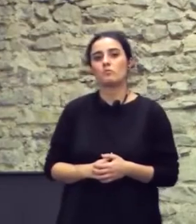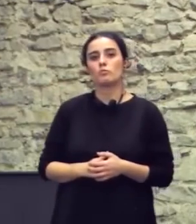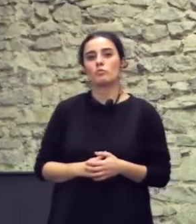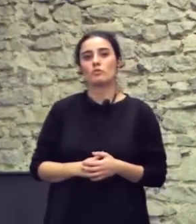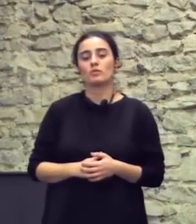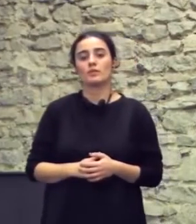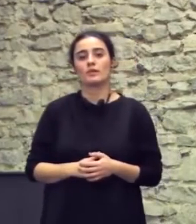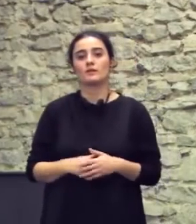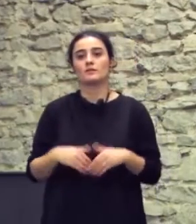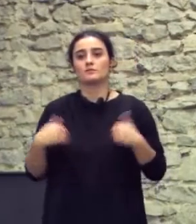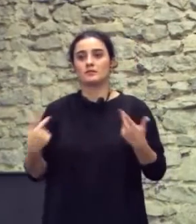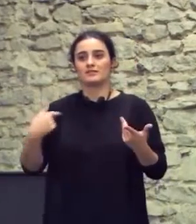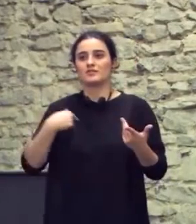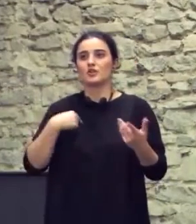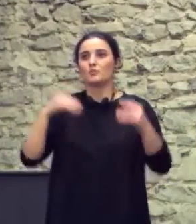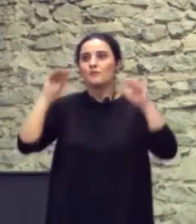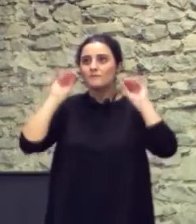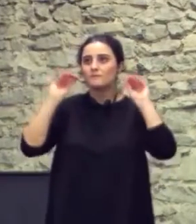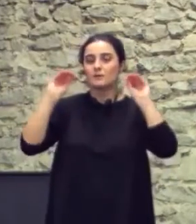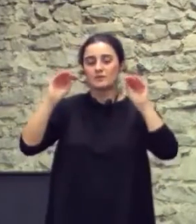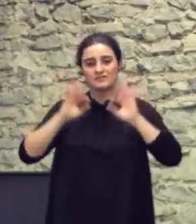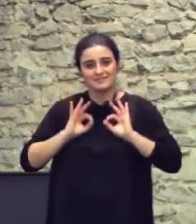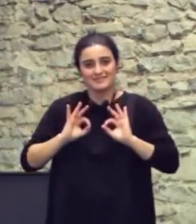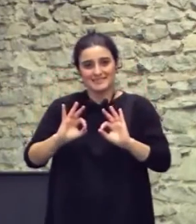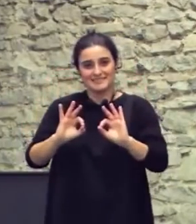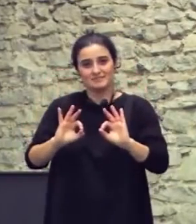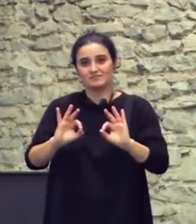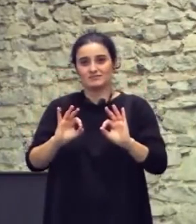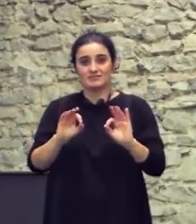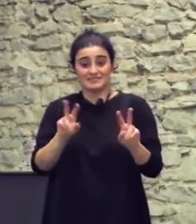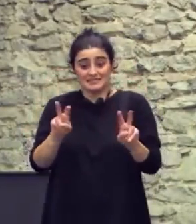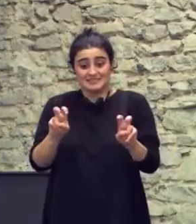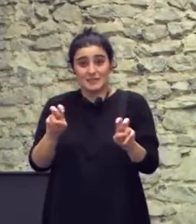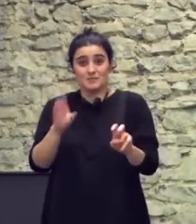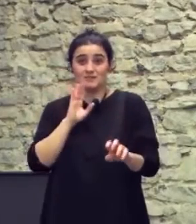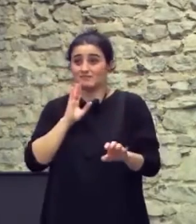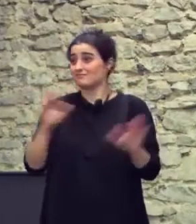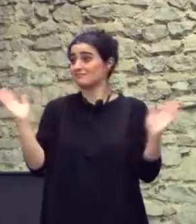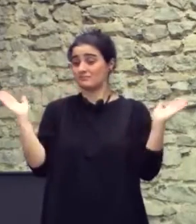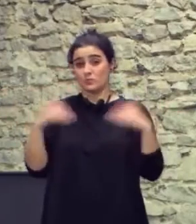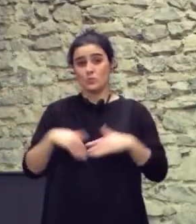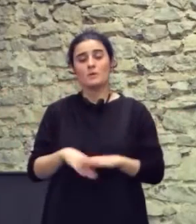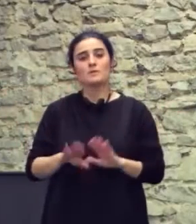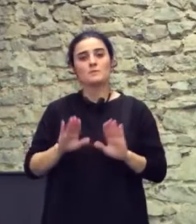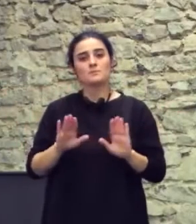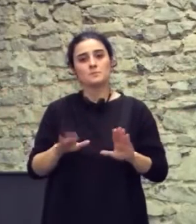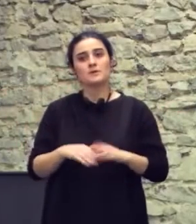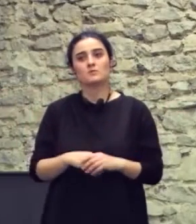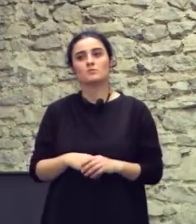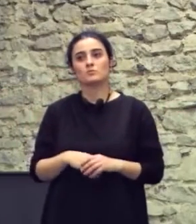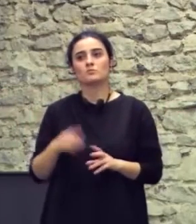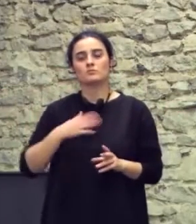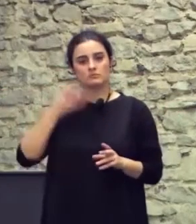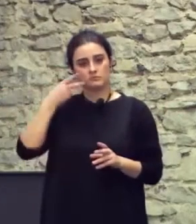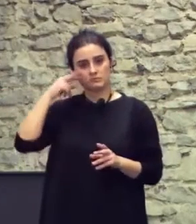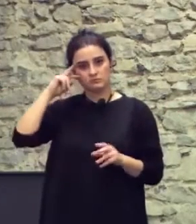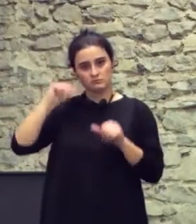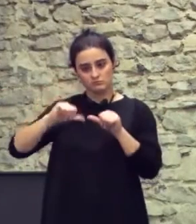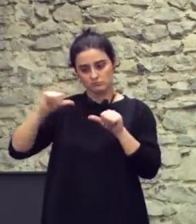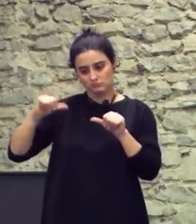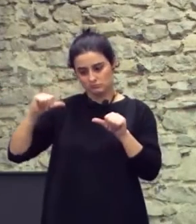Beraz, ez daukat formazio espezifikorik gai honen inguruan, baina bai daukat